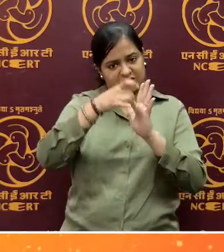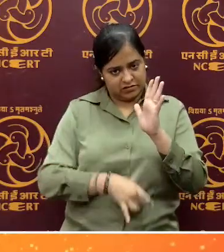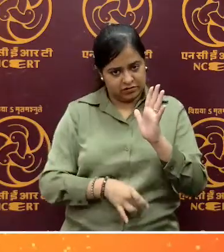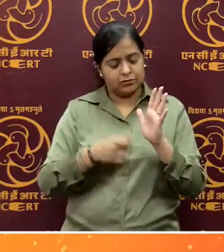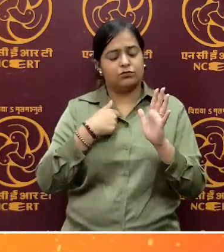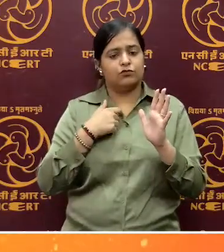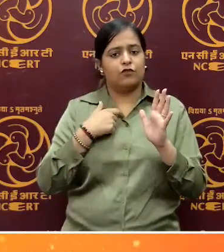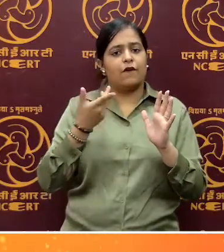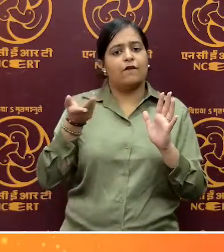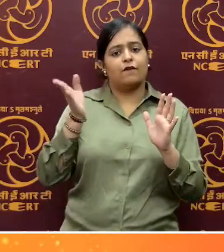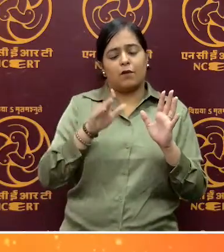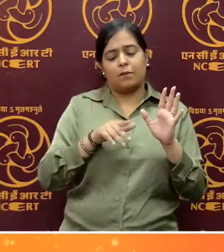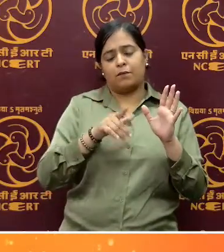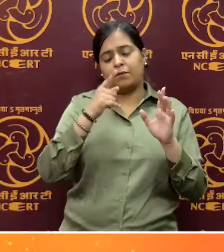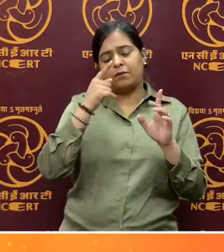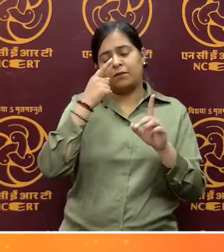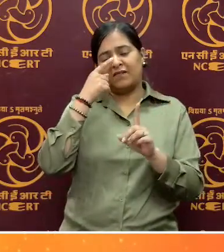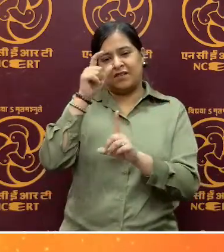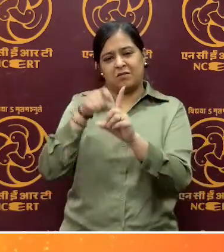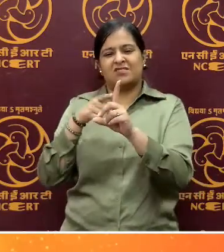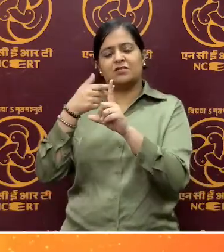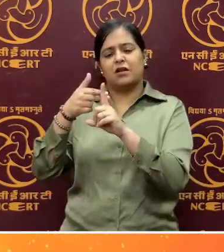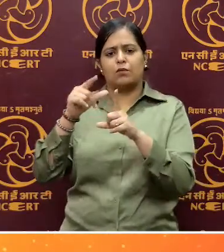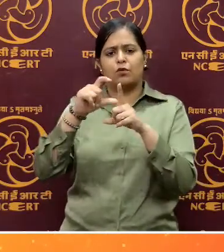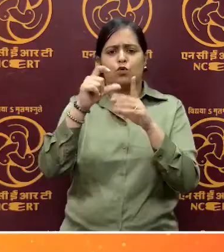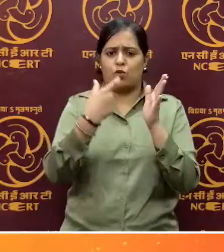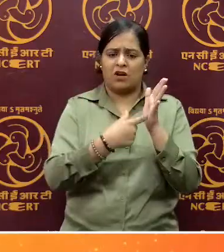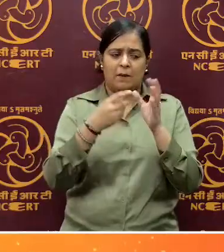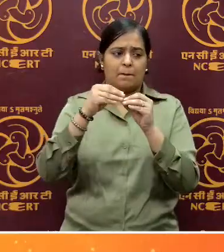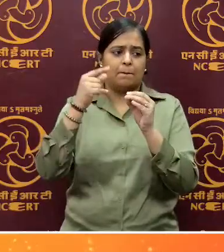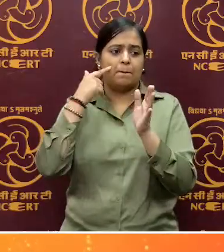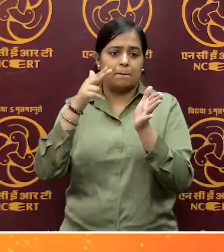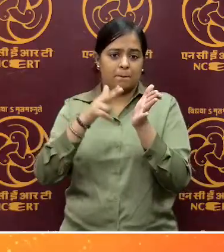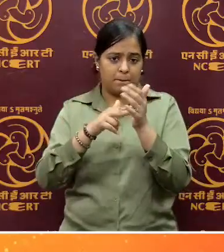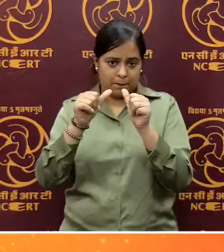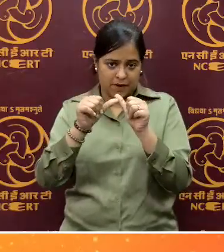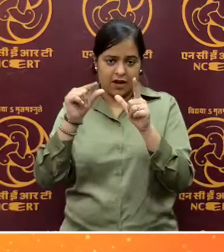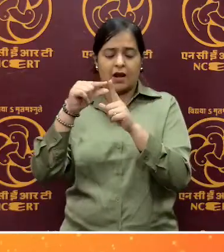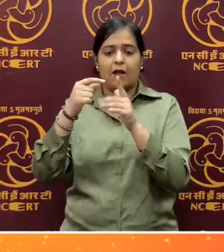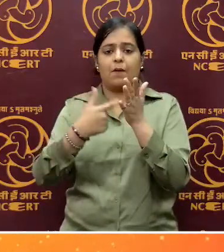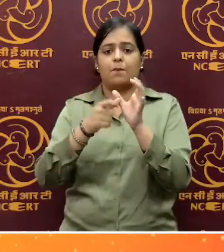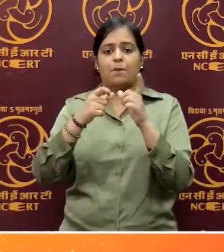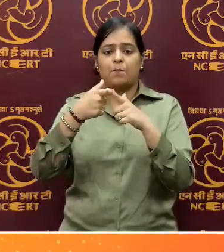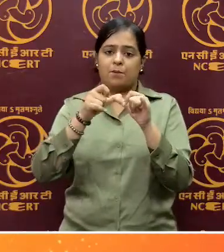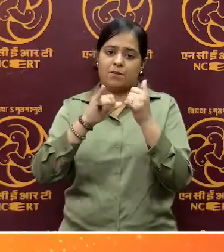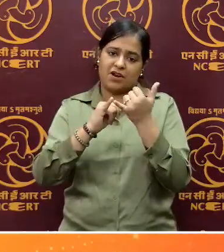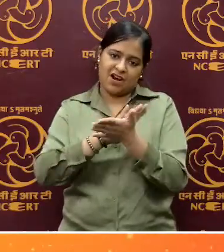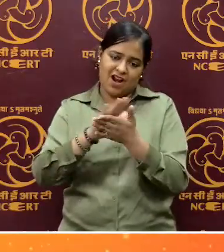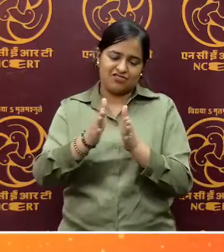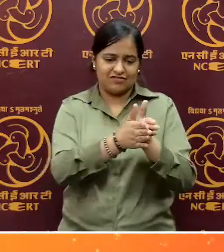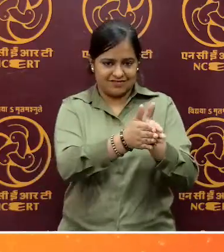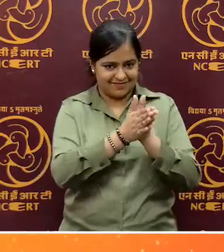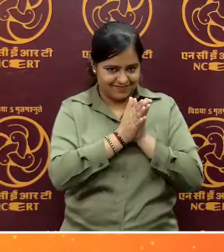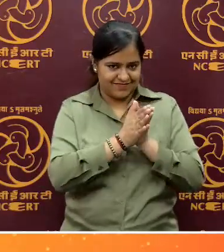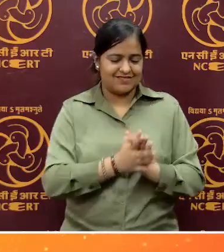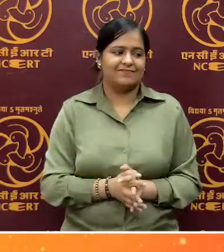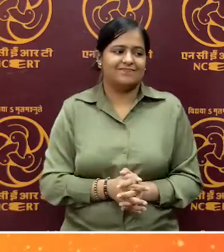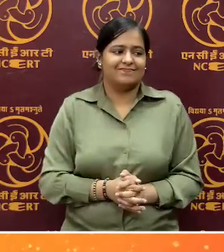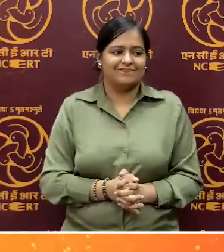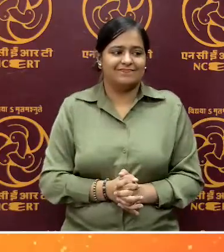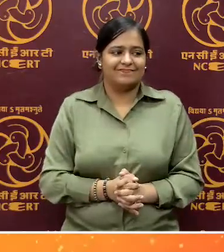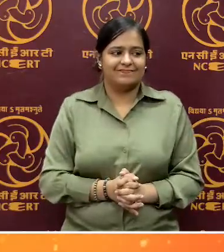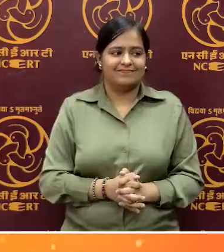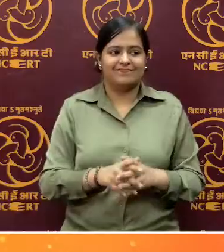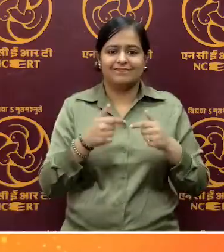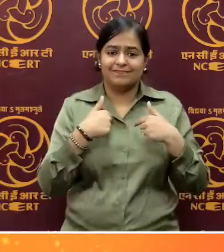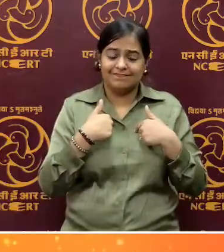बीना प्रकाश. I welcome Dr. Bina Prakash ma'am in the session. Namaskar ma'am. Good evening to